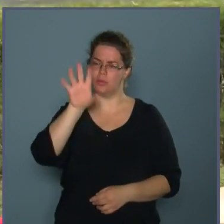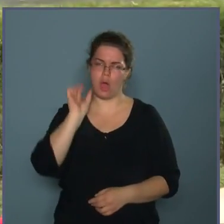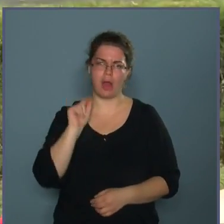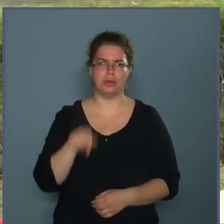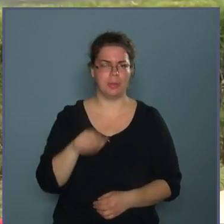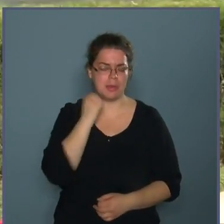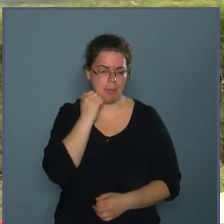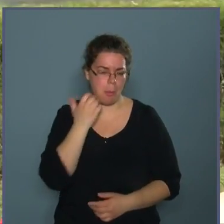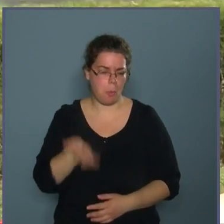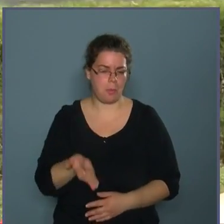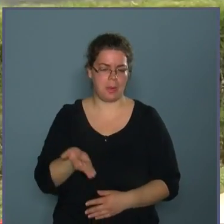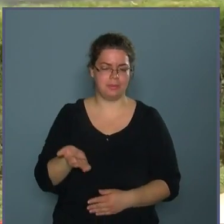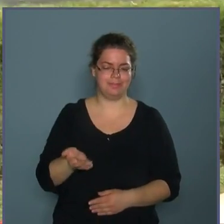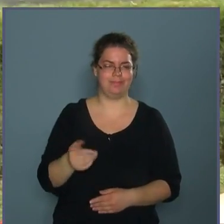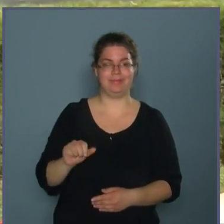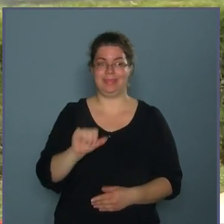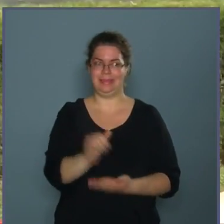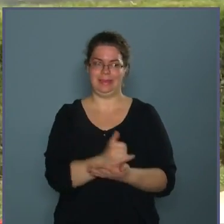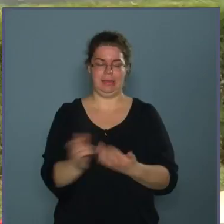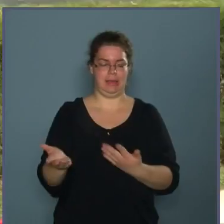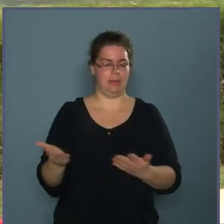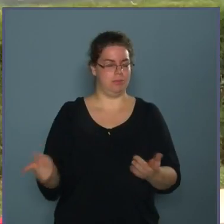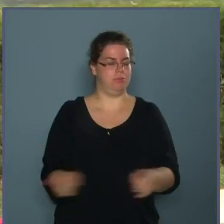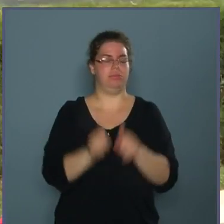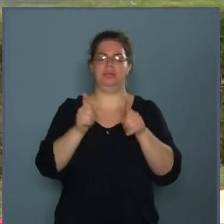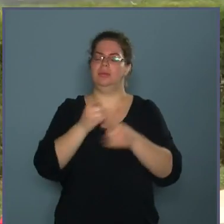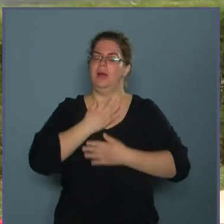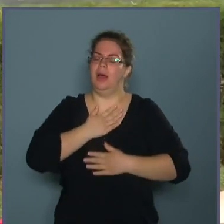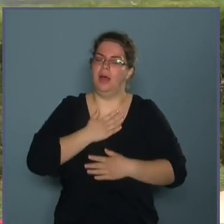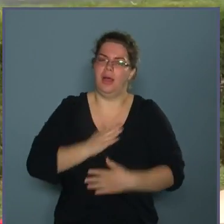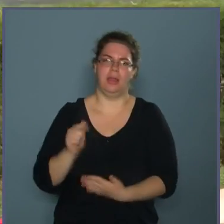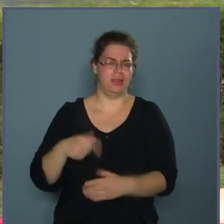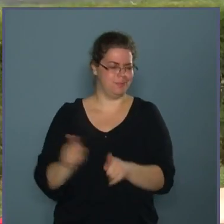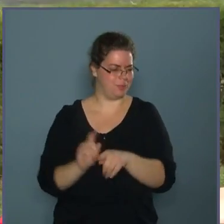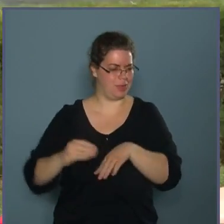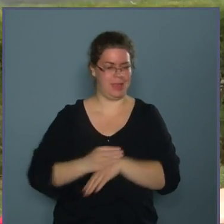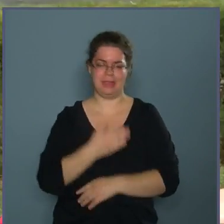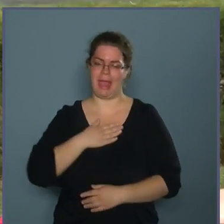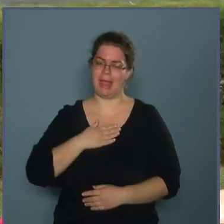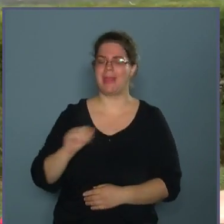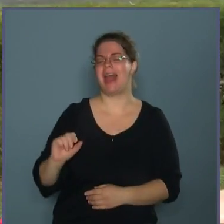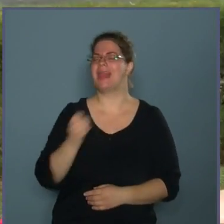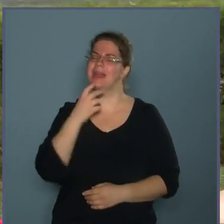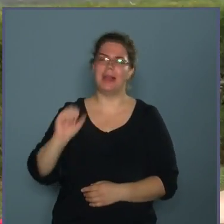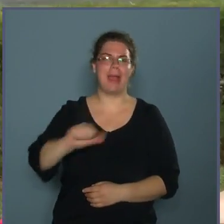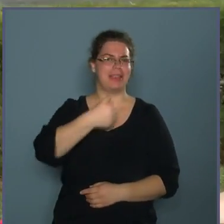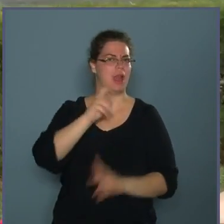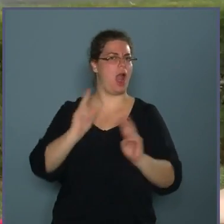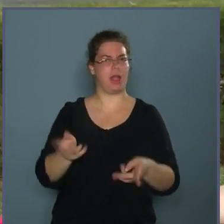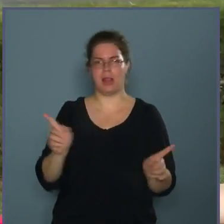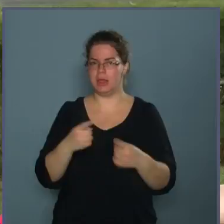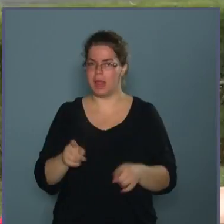ezt a művet, akkor hát igazából rögtön beleszerettem, és azt éreztem, hogy nekem ezt egyszer, legalább egyszer muszáj